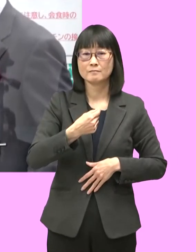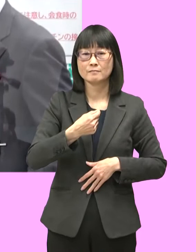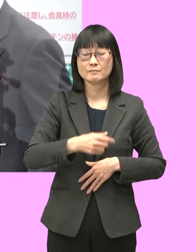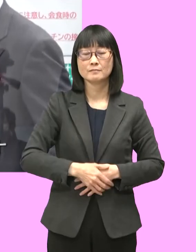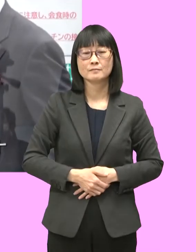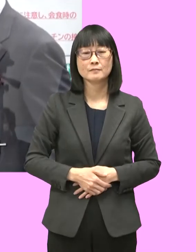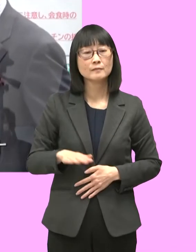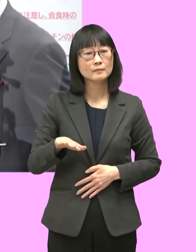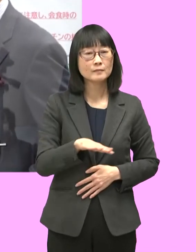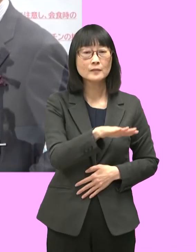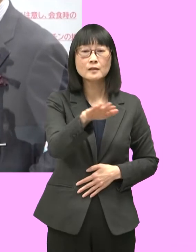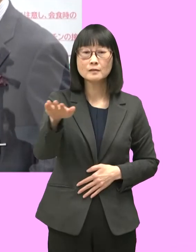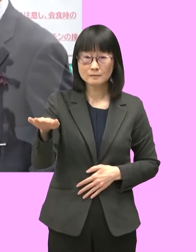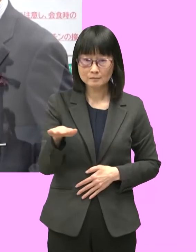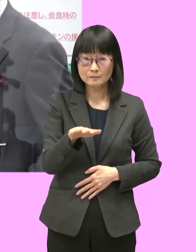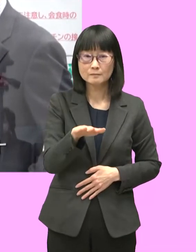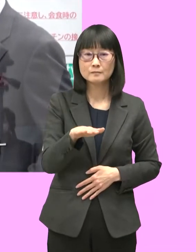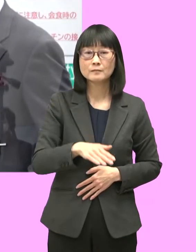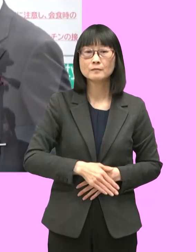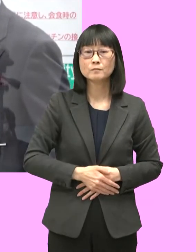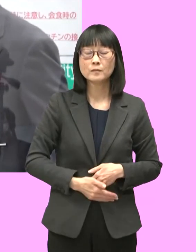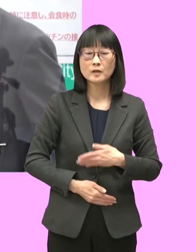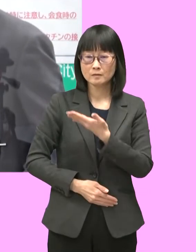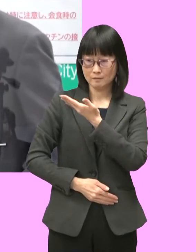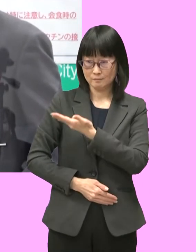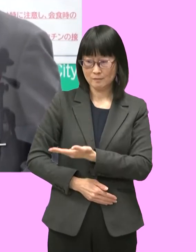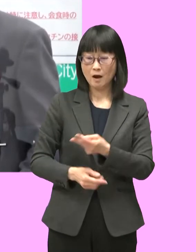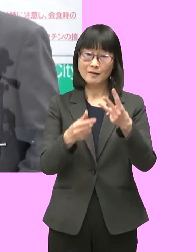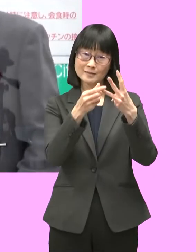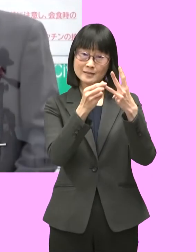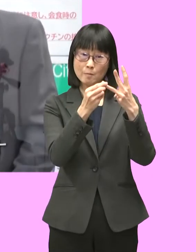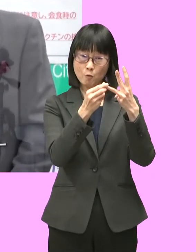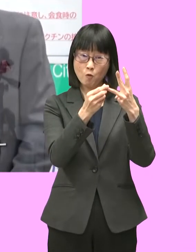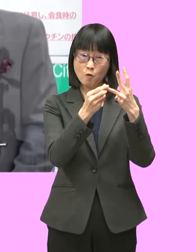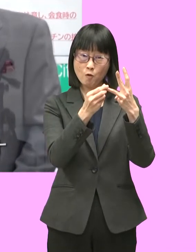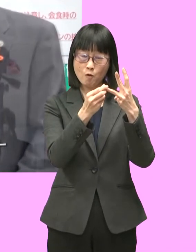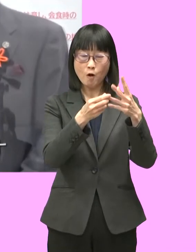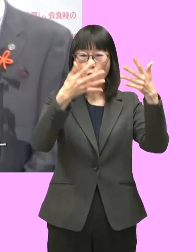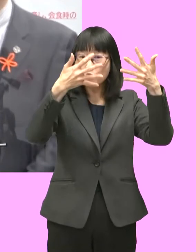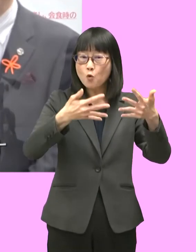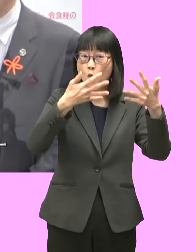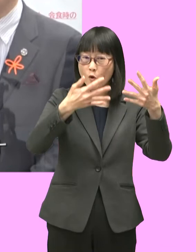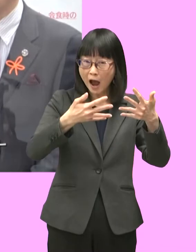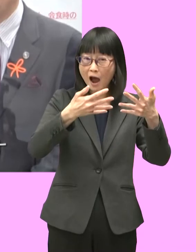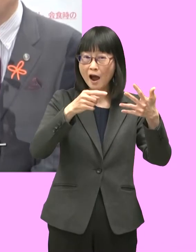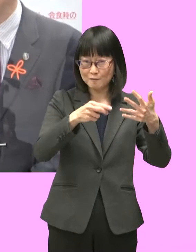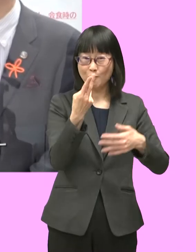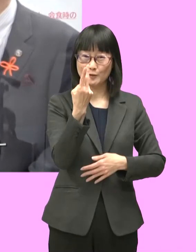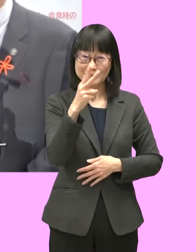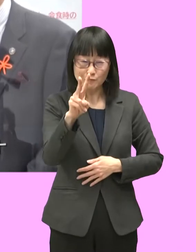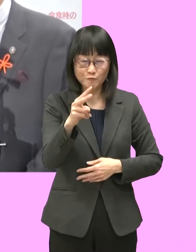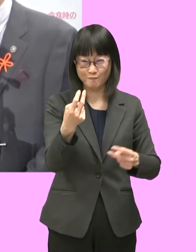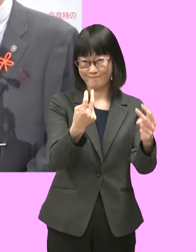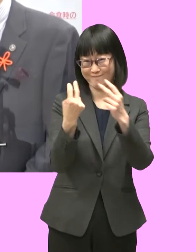で皆さんにはですね、この3本目ちょっと2分ぐらいですけども、ご覧いただきたいというふうに思います